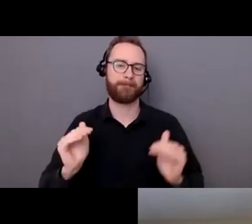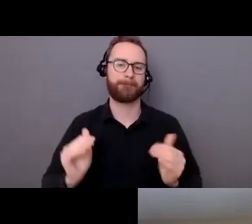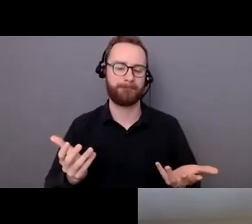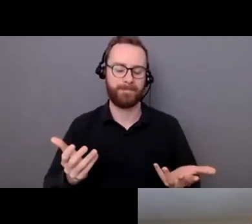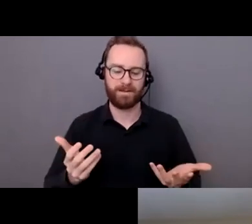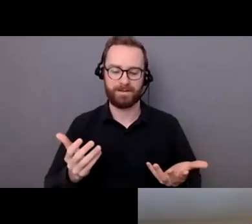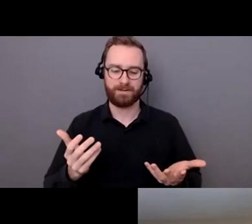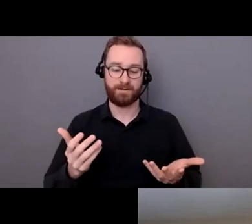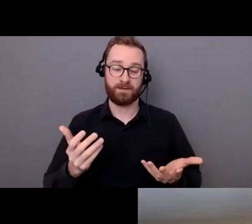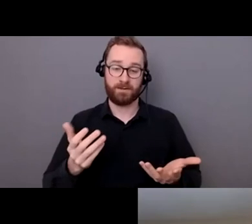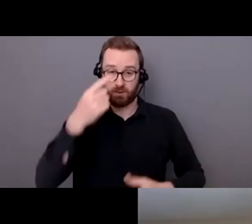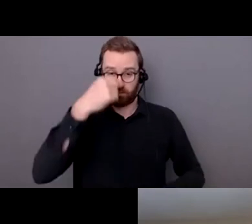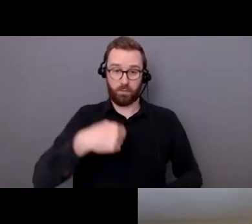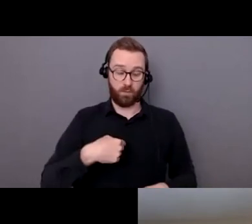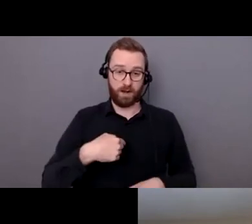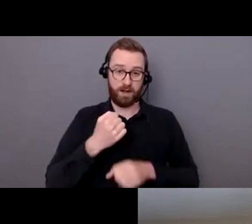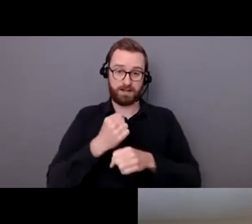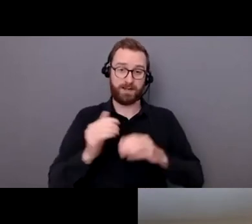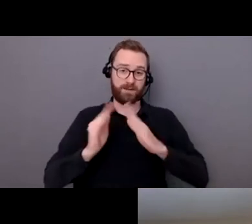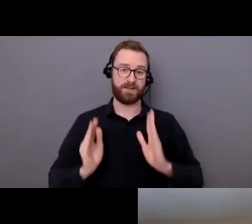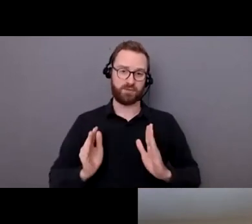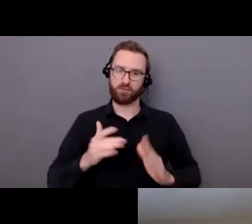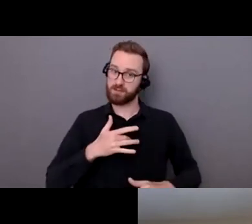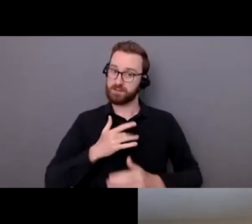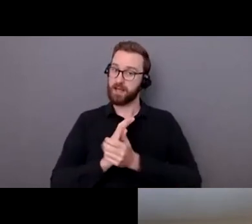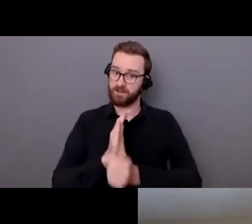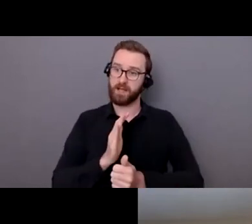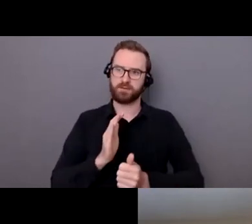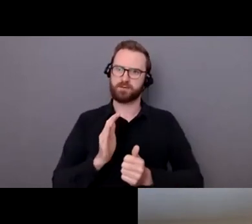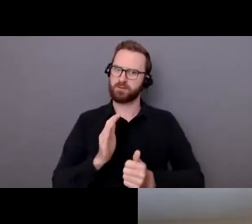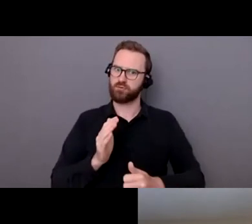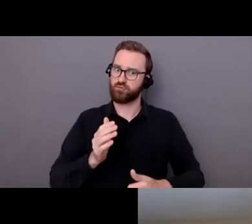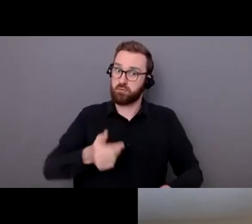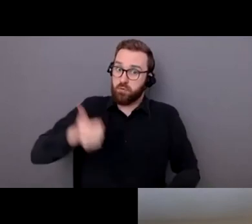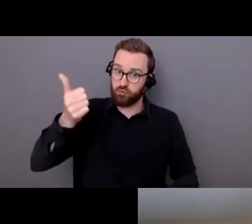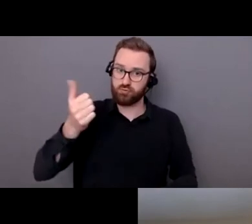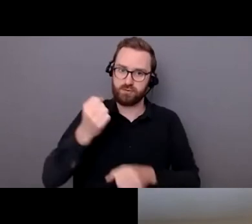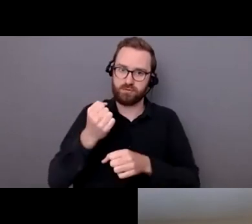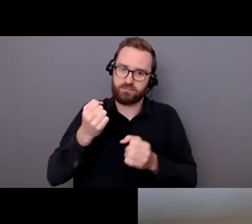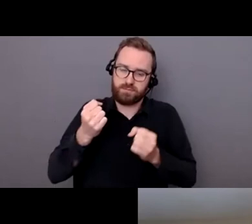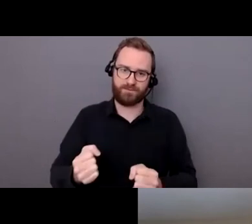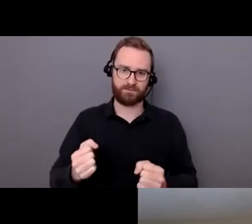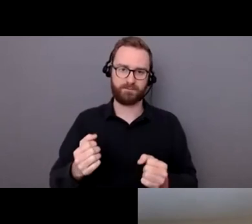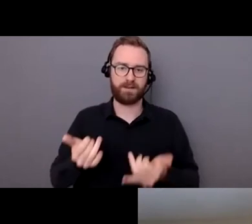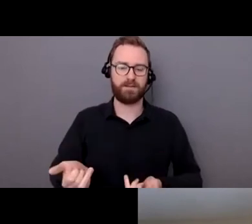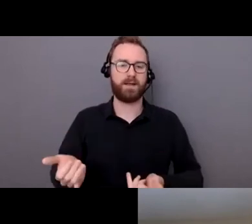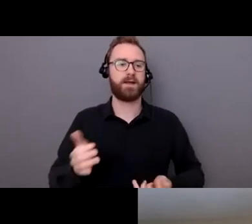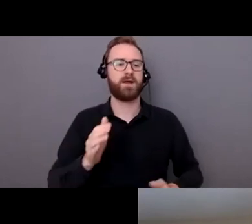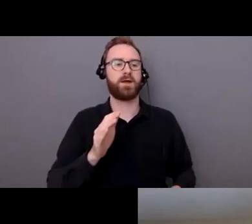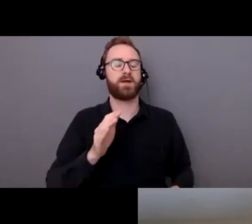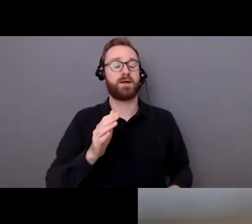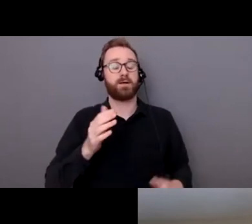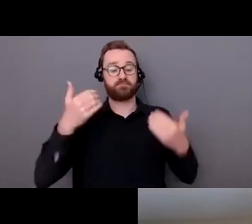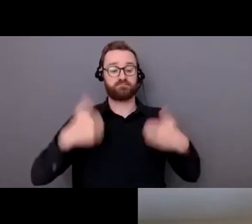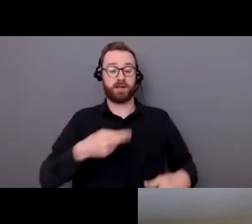le télétravail, je dirais que je suis aussi efficace, sinon plus, et que comme personne handicapée, ça m'a permis